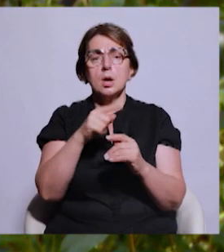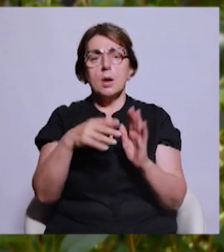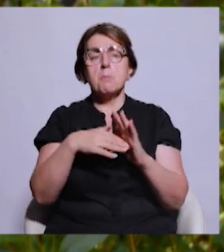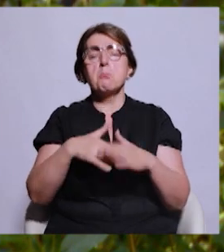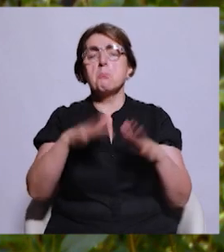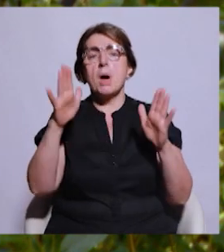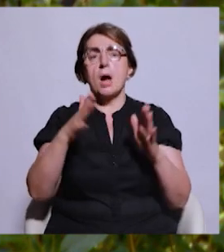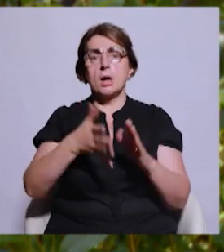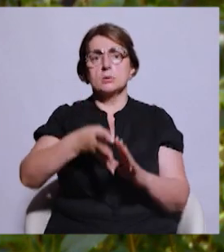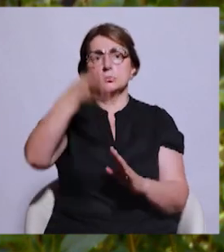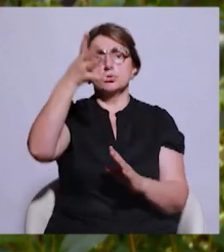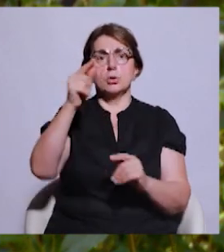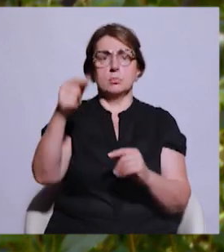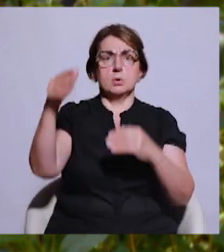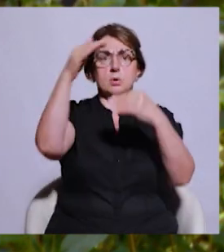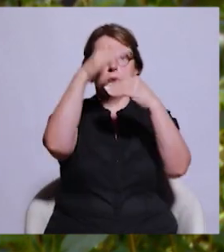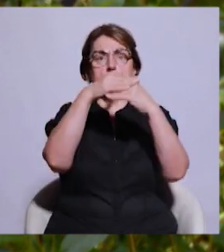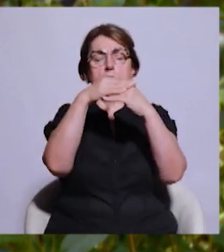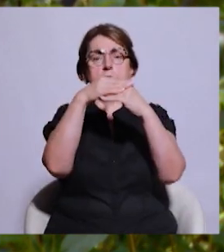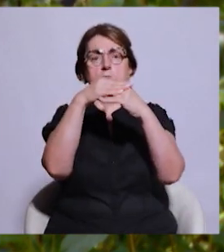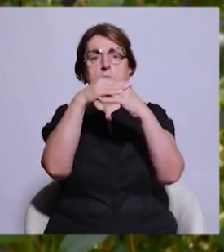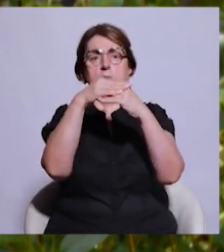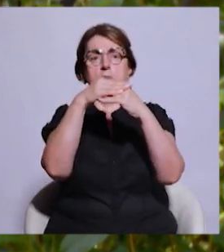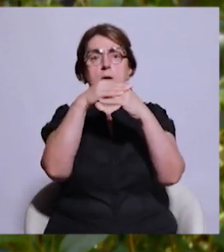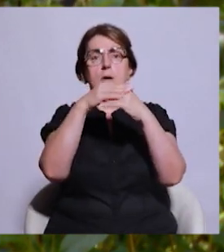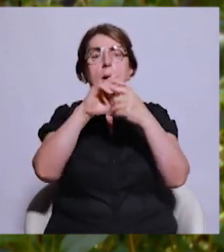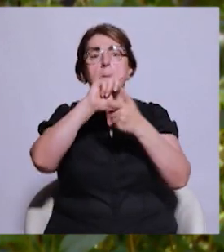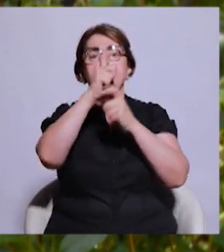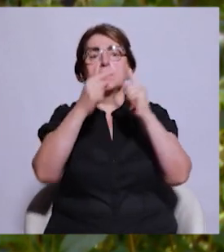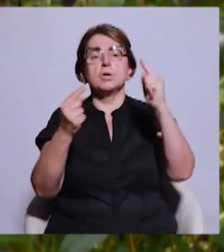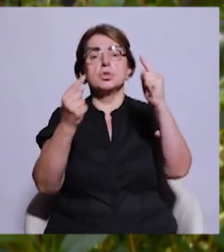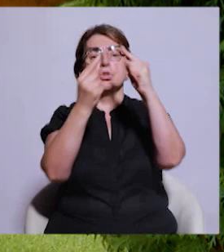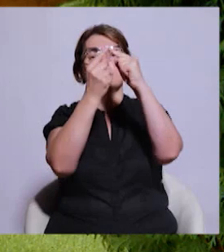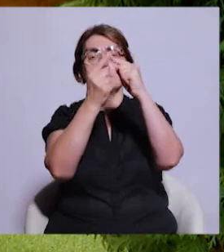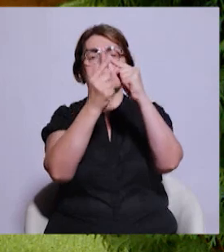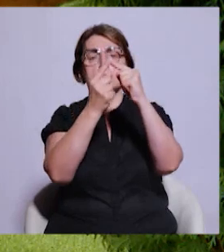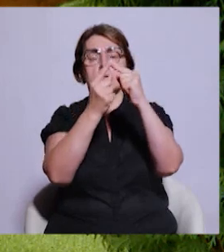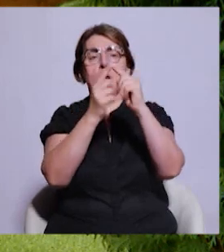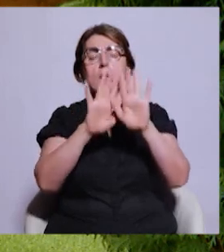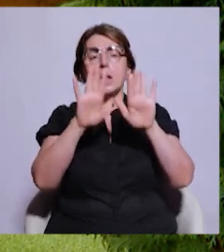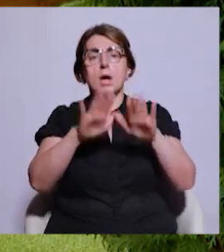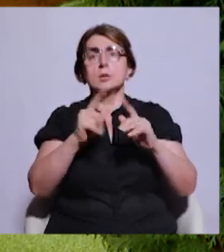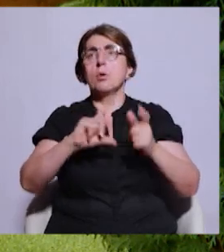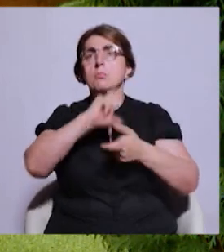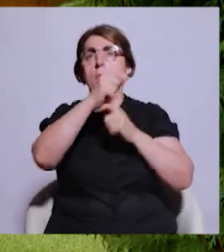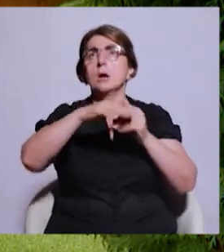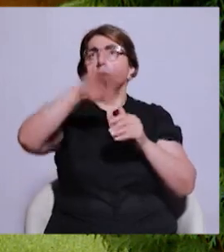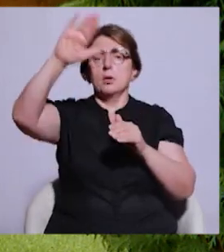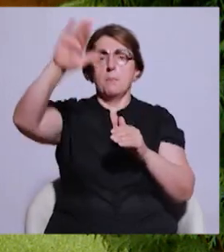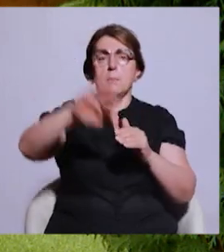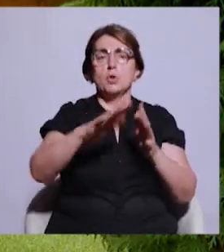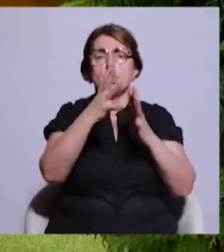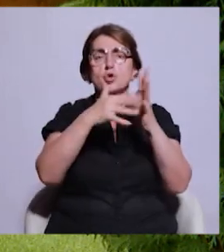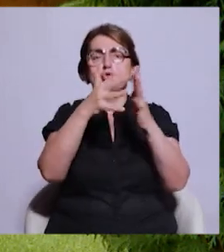ერთხელ, მაღალ შენობასთან, ანუ შენობის სახურავზე ან მაღალ სართულებზე, მთის წვერებზე ან რელიეფურად მაღალ რეგიონებში,